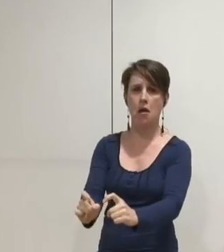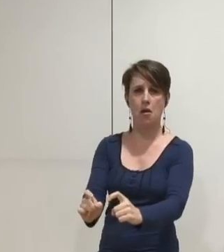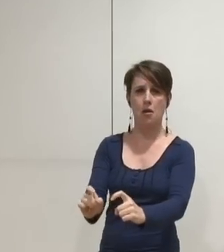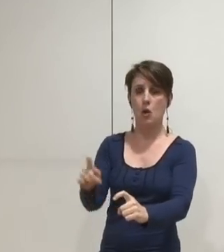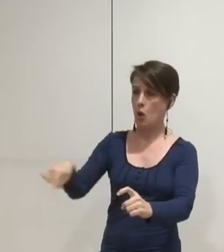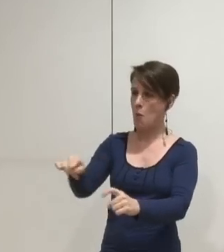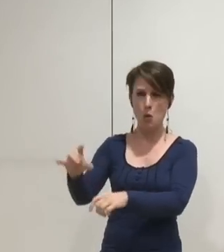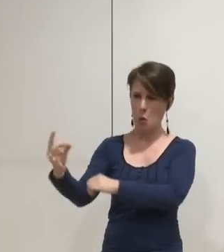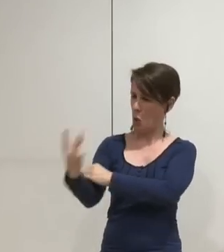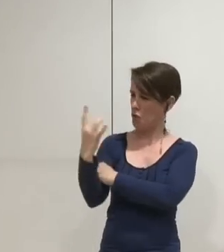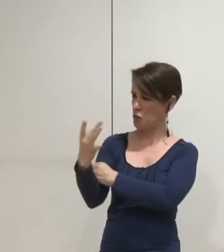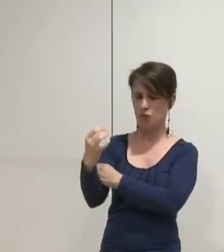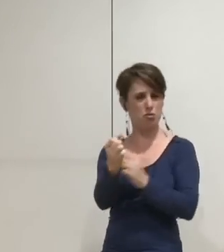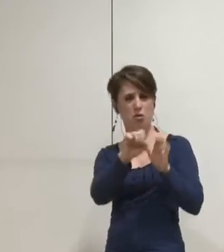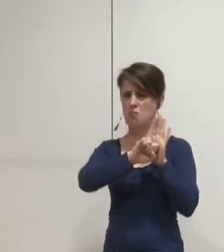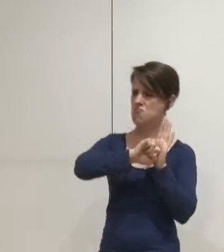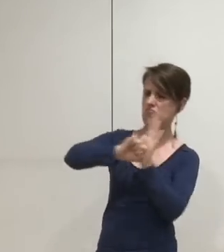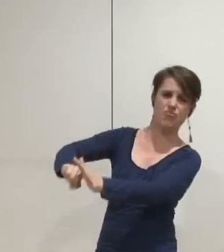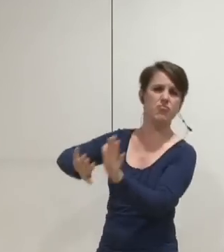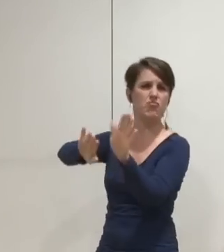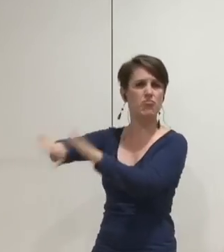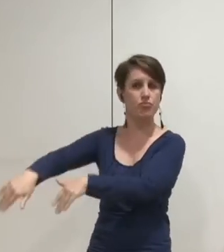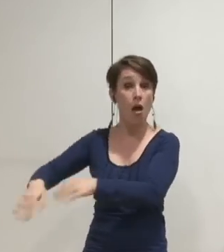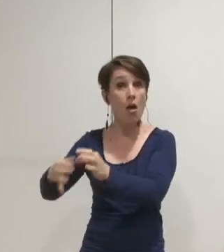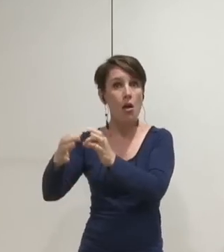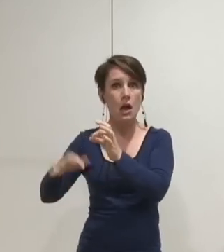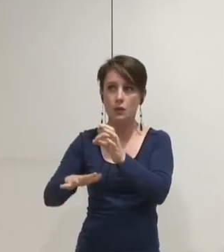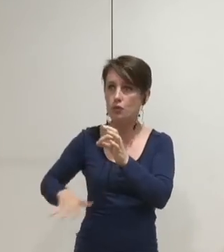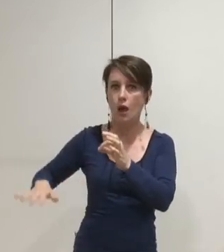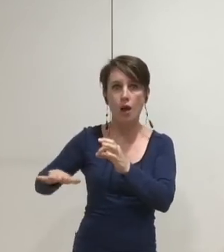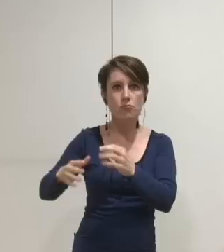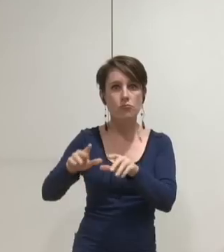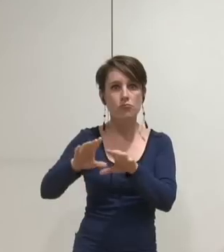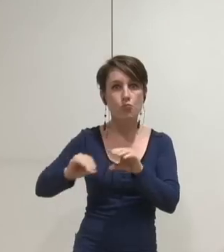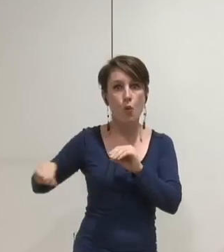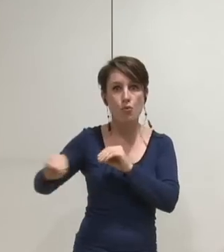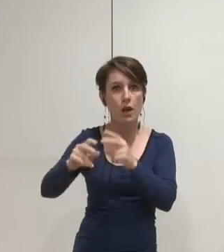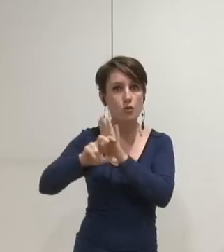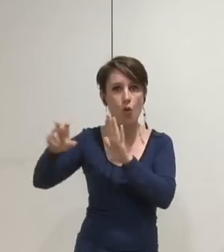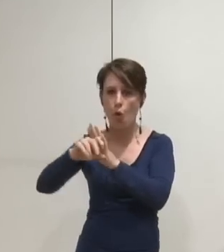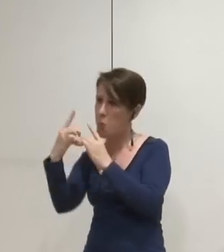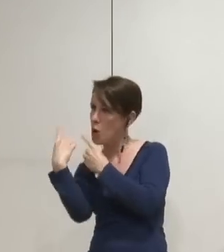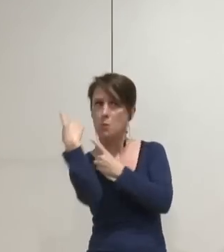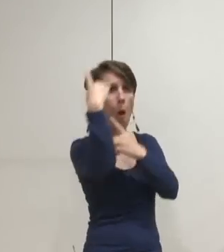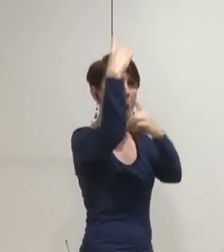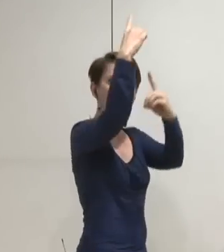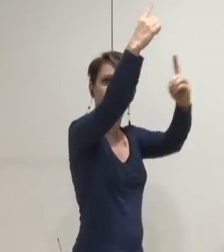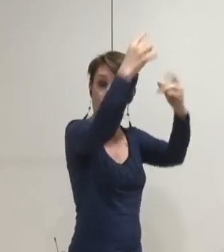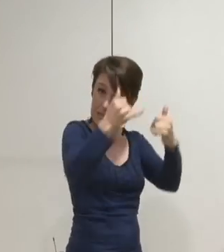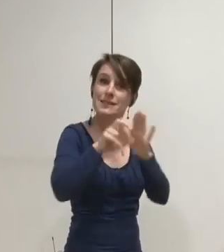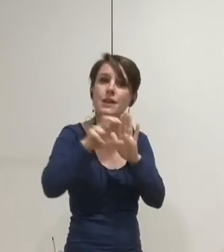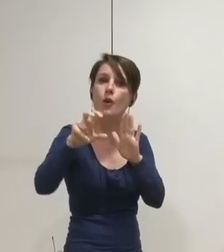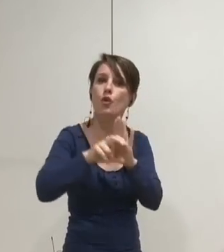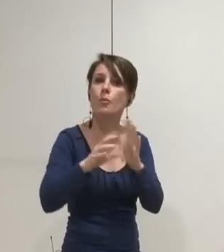parlementaires il y a eu un un espèce de de soulèvement populaire de la part des Grenoblois à Grenoble